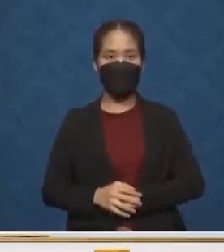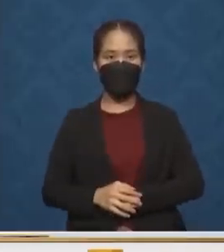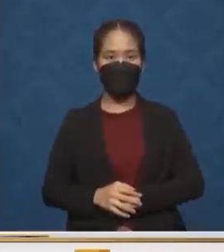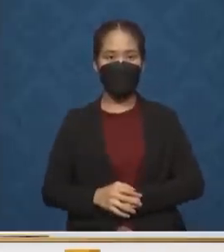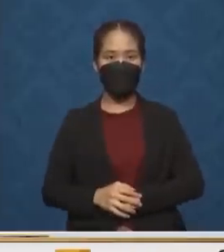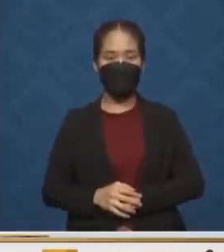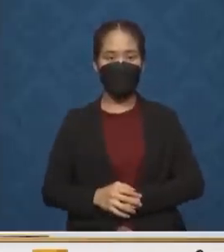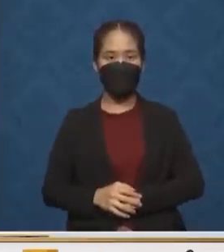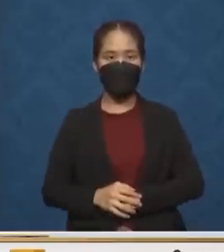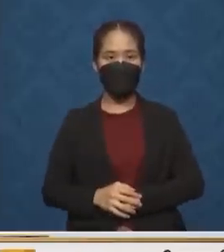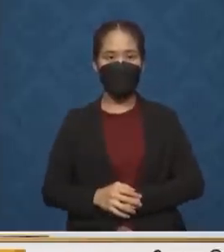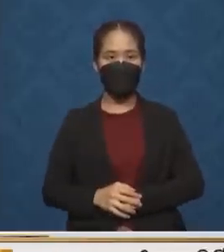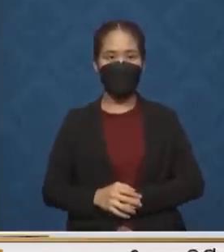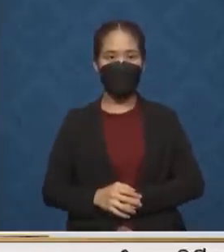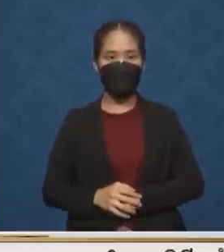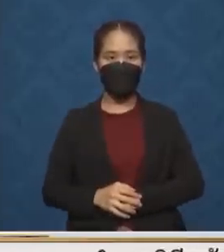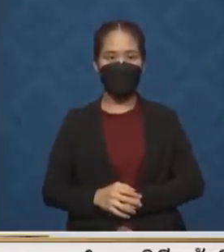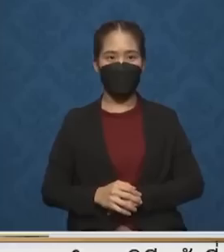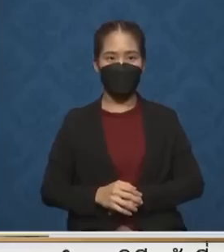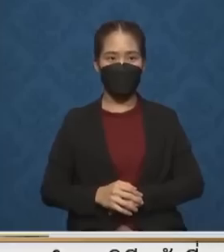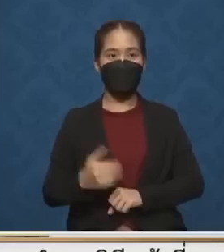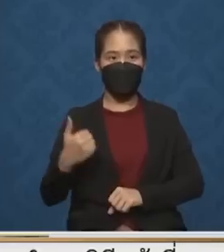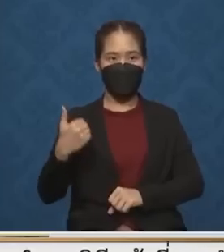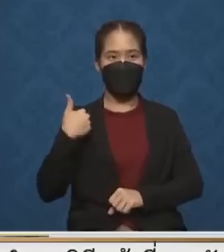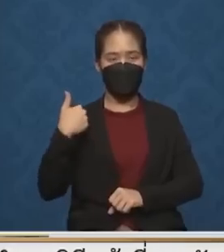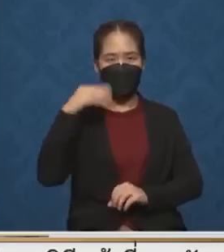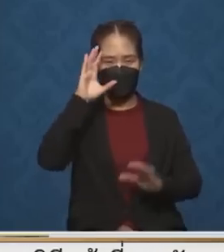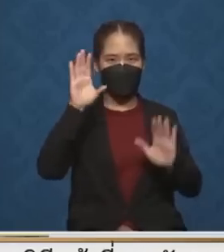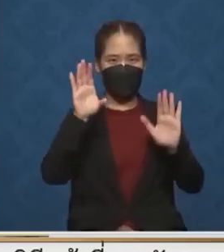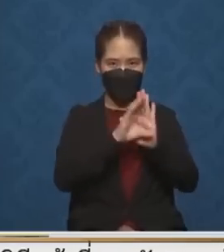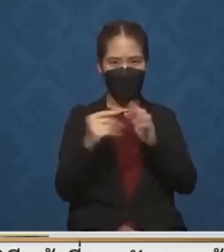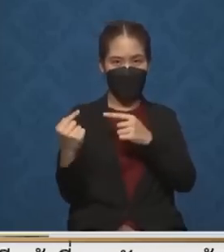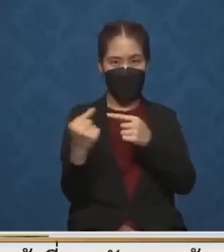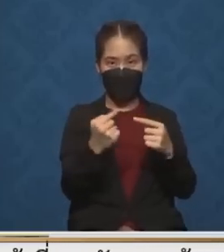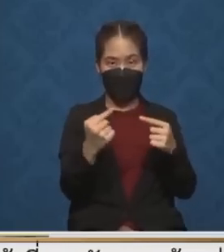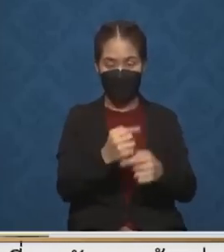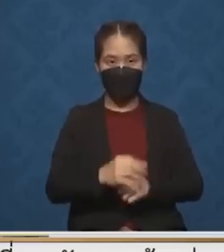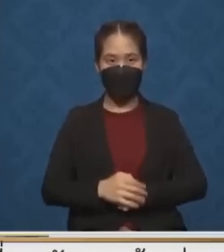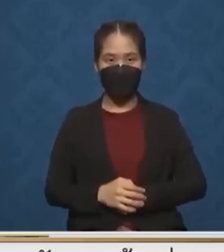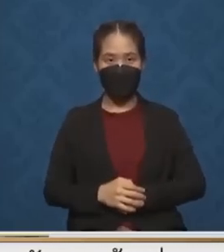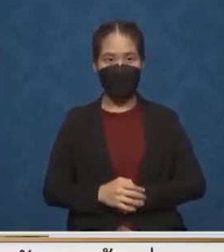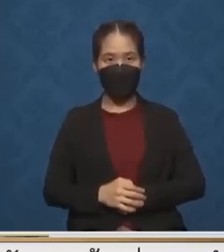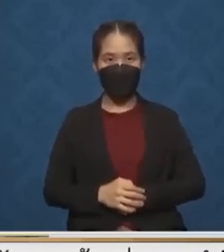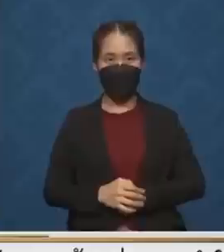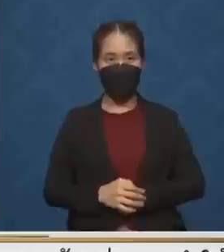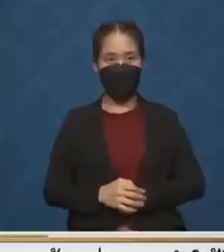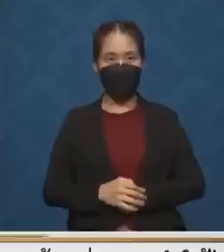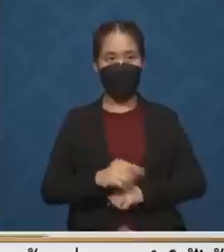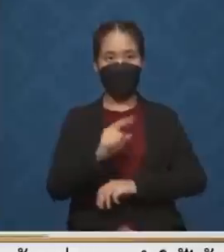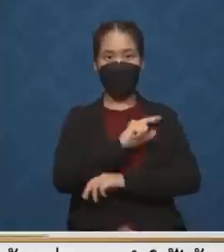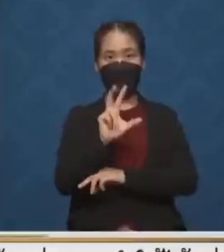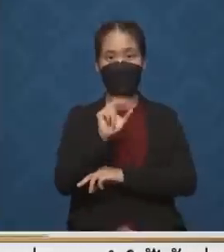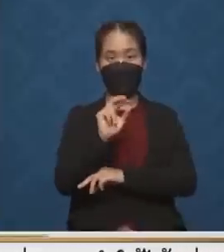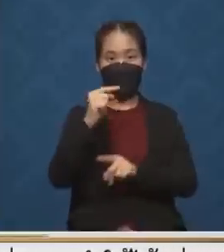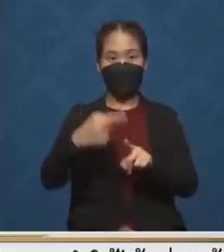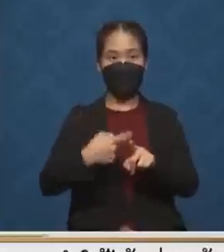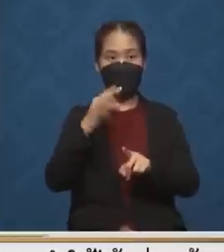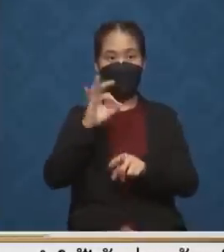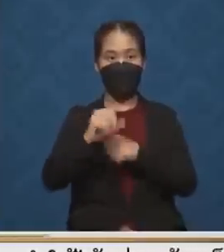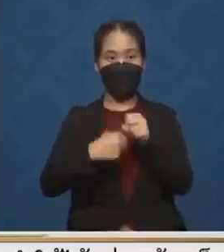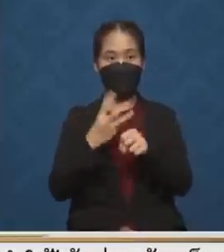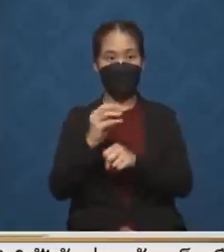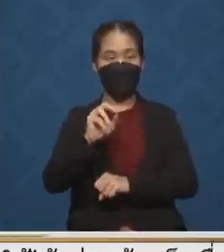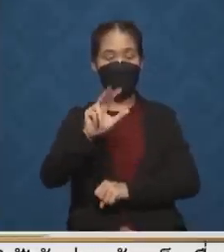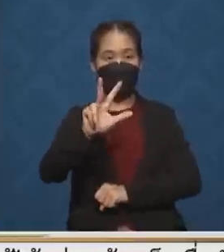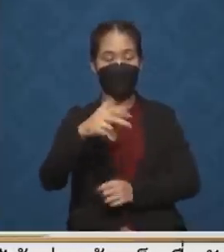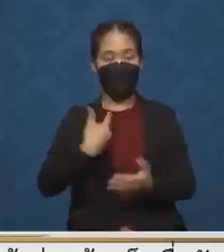เปิดต่อครั สอ ๆ วธินันมีอหายแผ่นนี่ 30 กัญโยน 2,563ใช้จ่